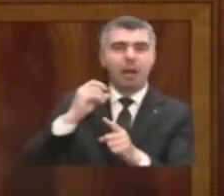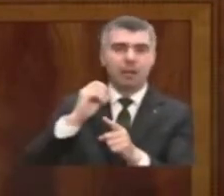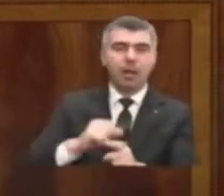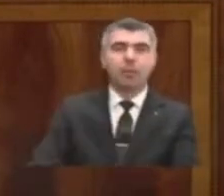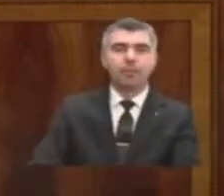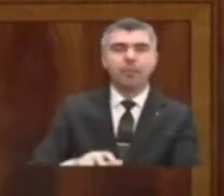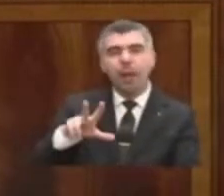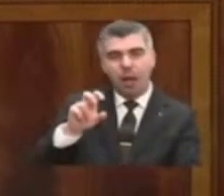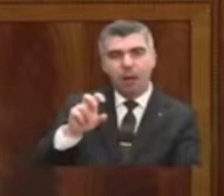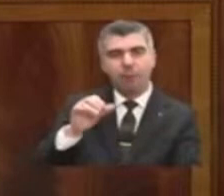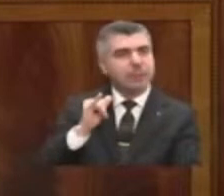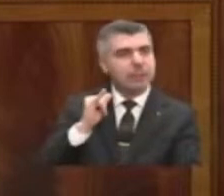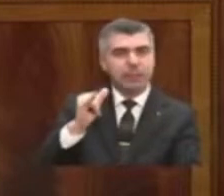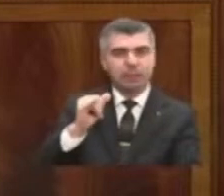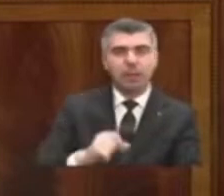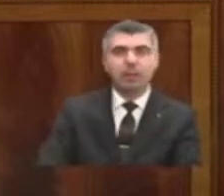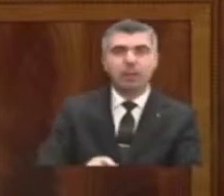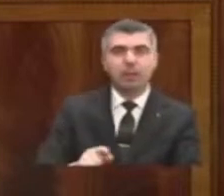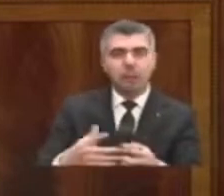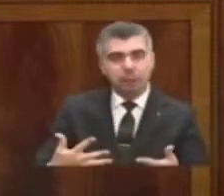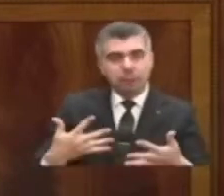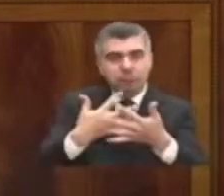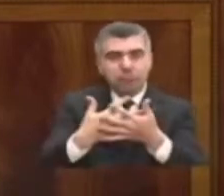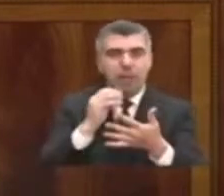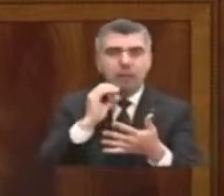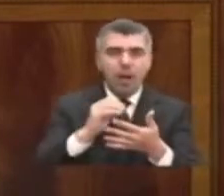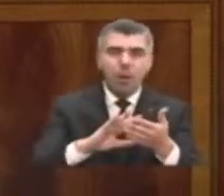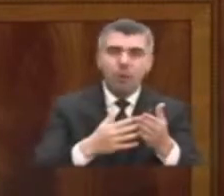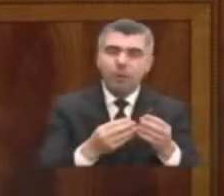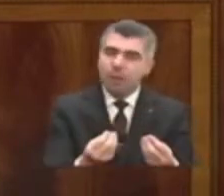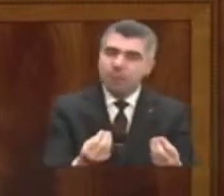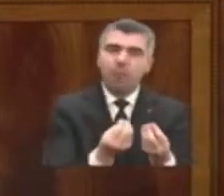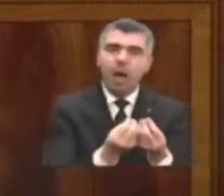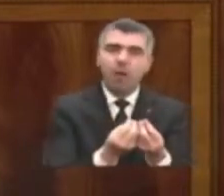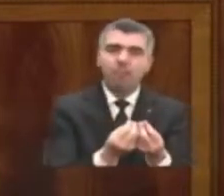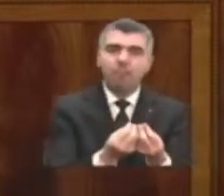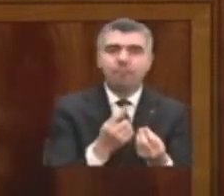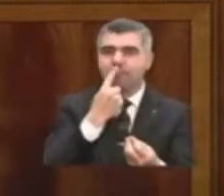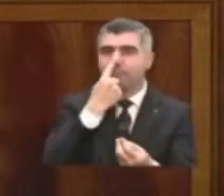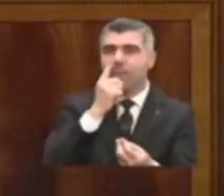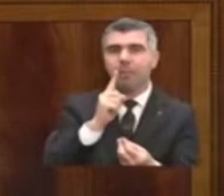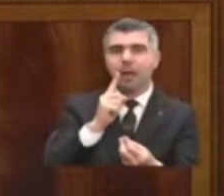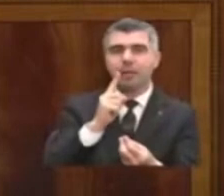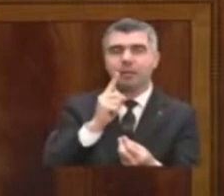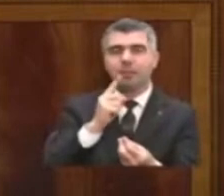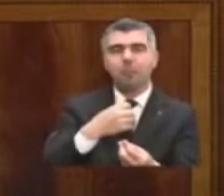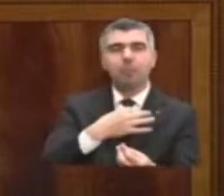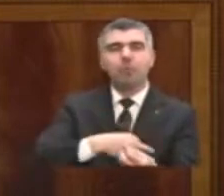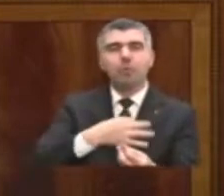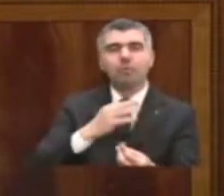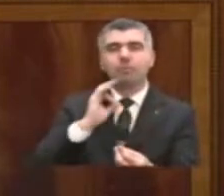ندرك جيدا ان هذه العلاقه المتميزه تزعجه بعد القوه استعماريه